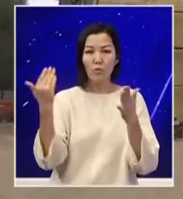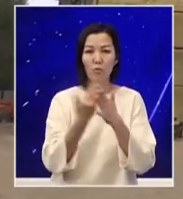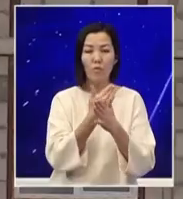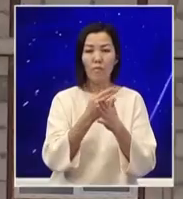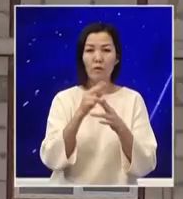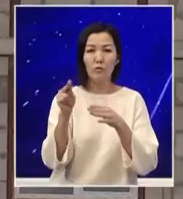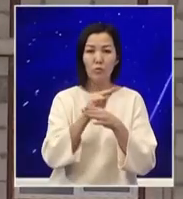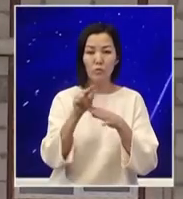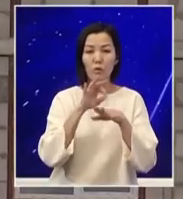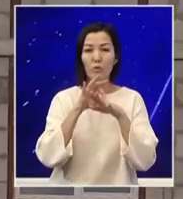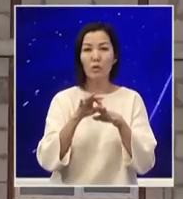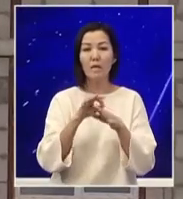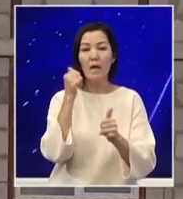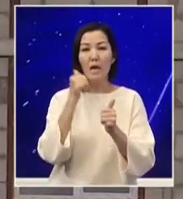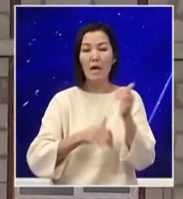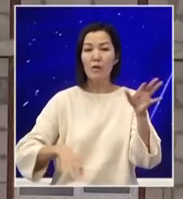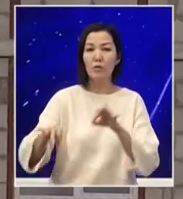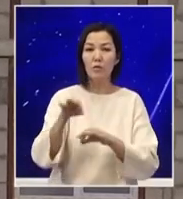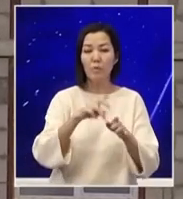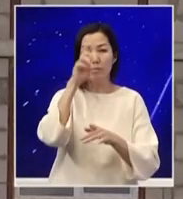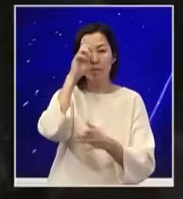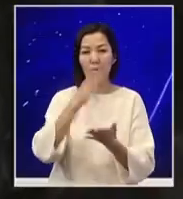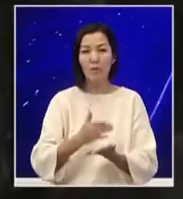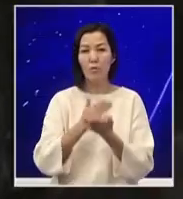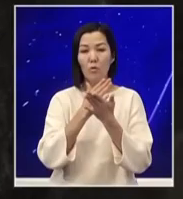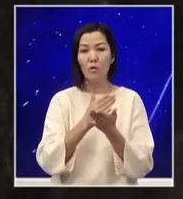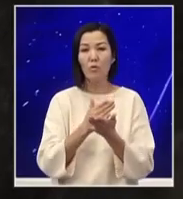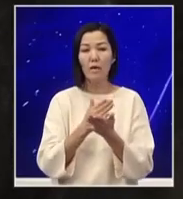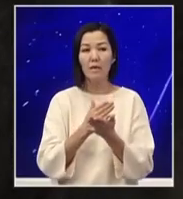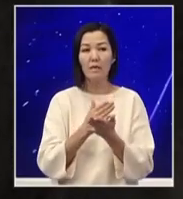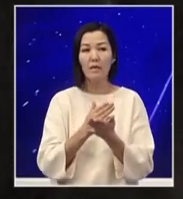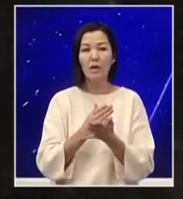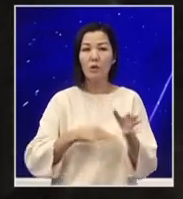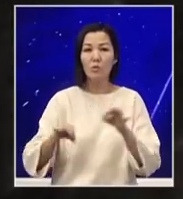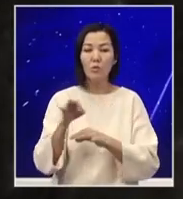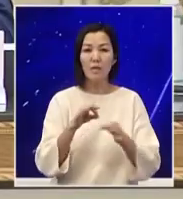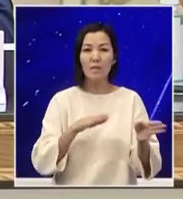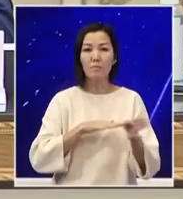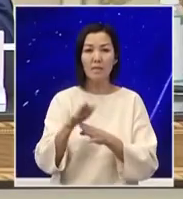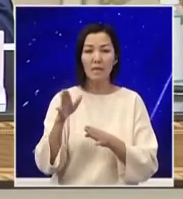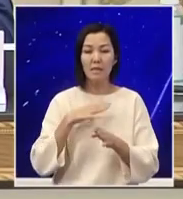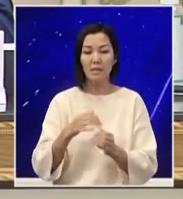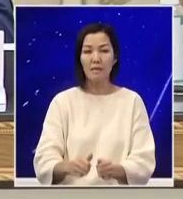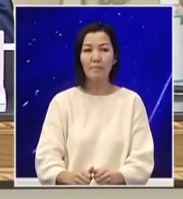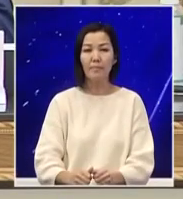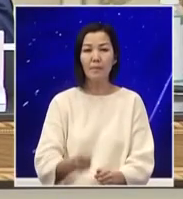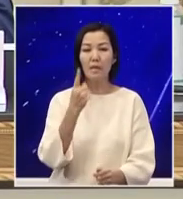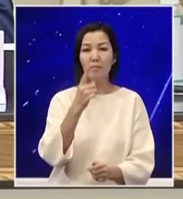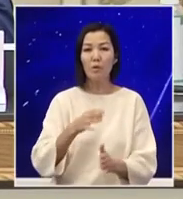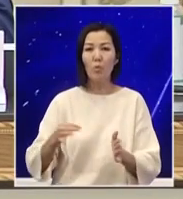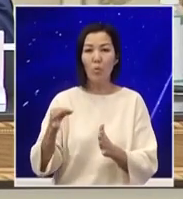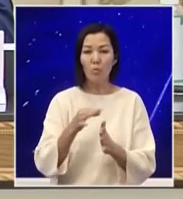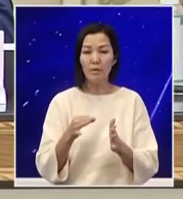сай жөндеуден өтті. Әр жоба мемлекет қолдауы жұмыспен қамтудың жол картасымен іске асырылуда. Бір облысқа